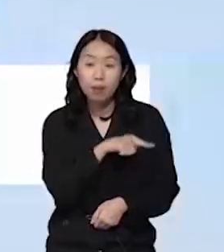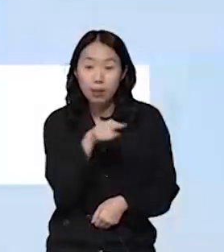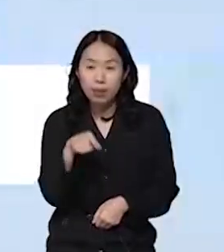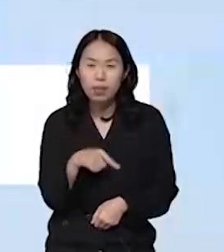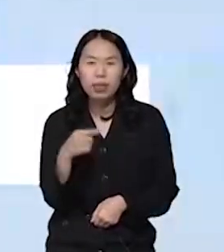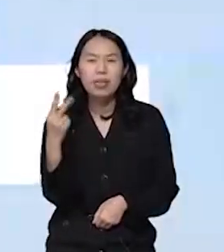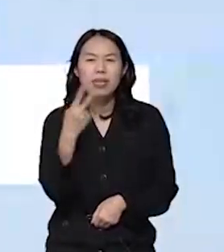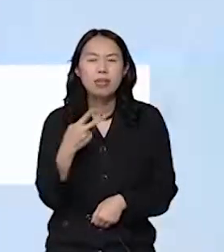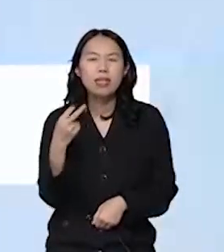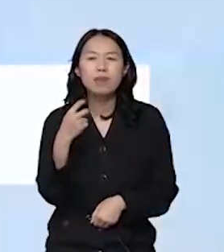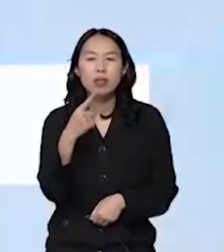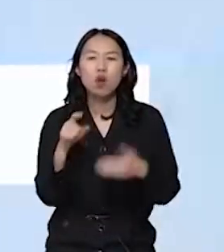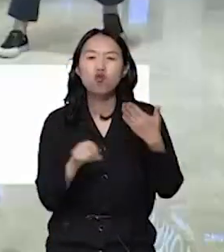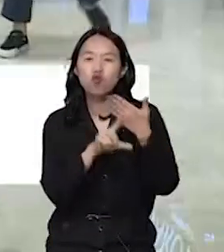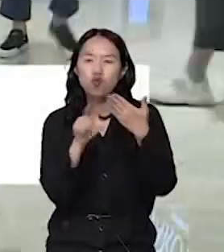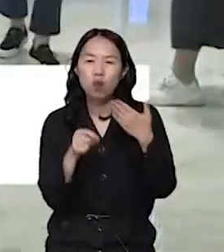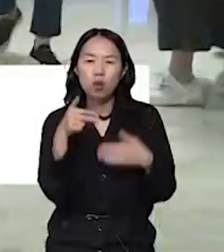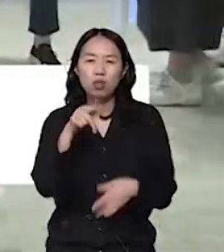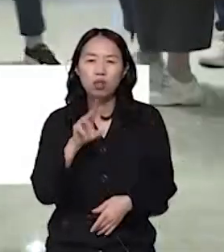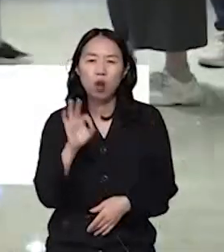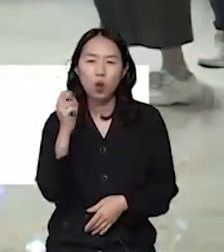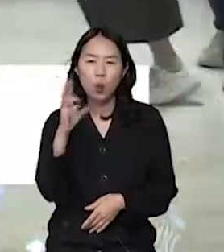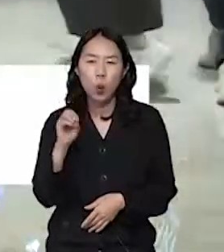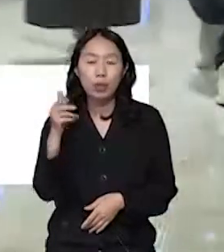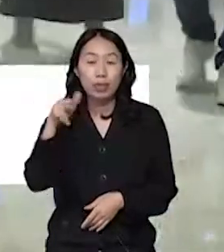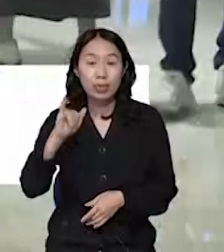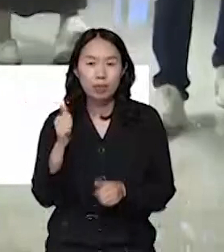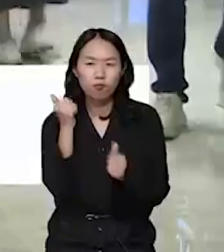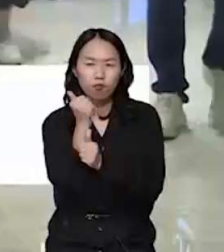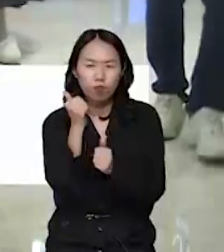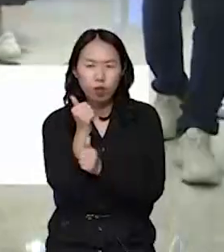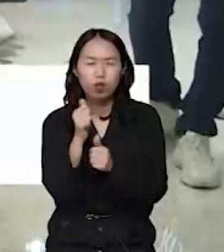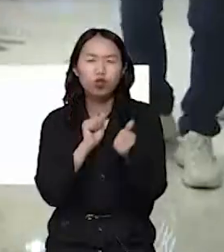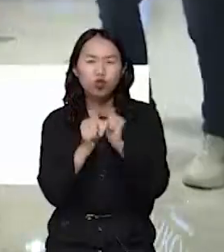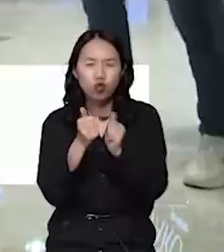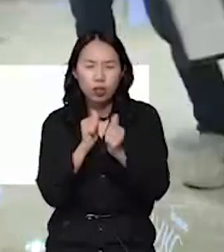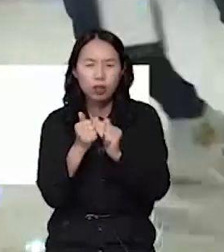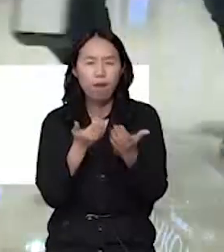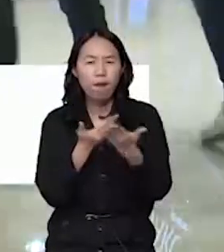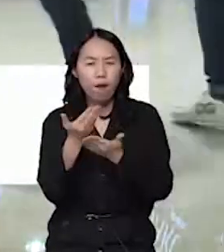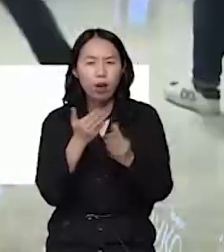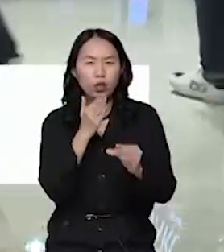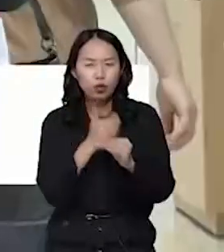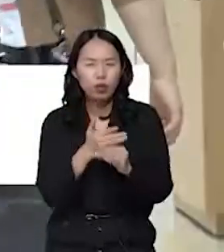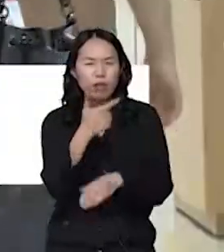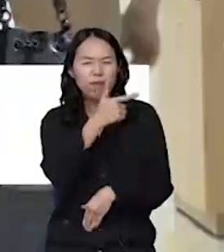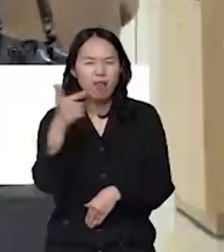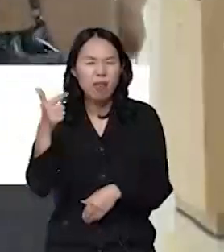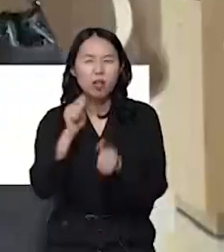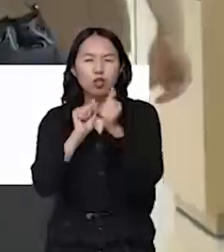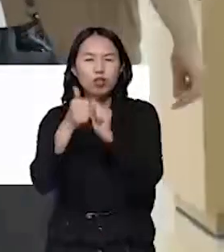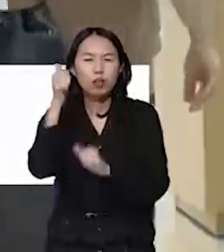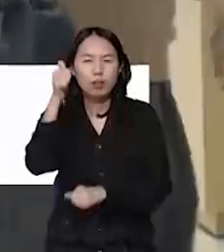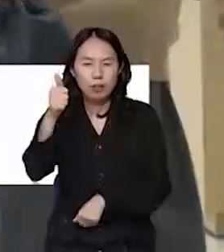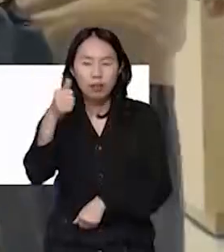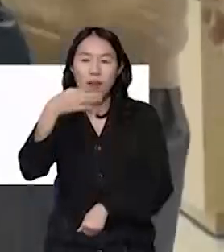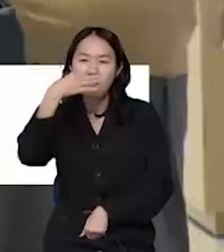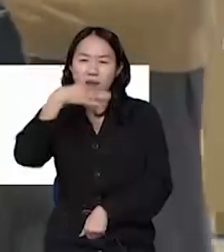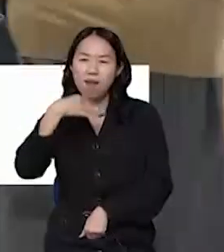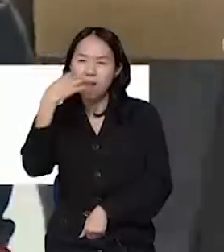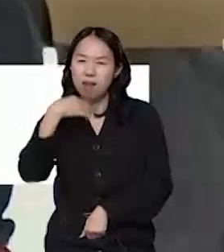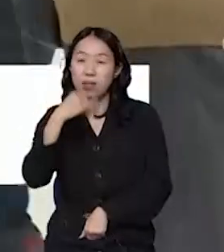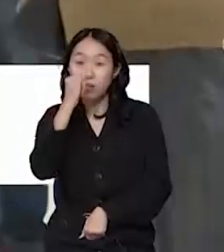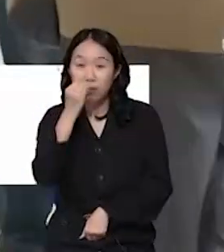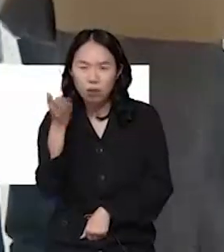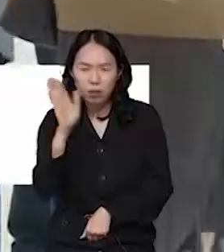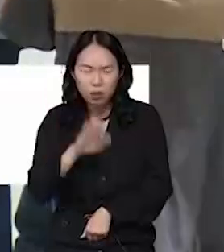지난 2021년 9월 정용진 부회장과 신세계 간의 주식거래 과정에서 대주주는 경영권 프리미엄으로 이익을